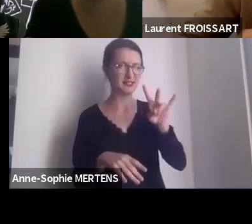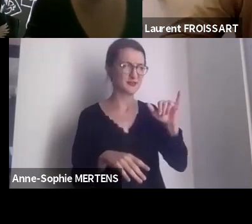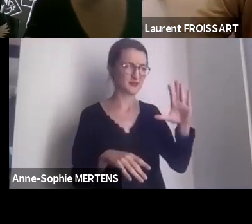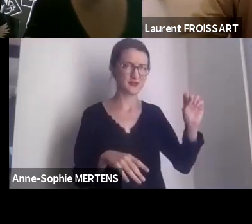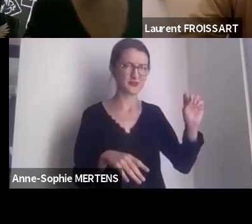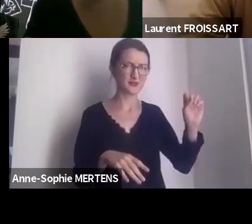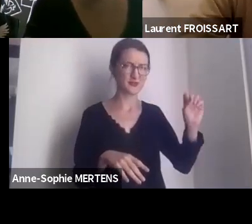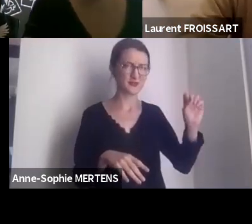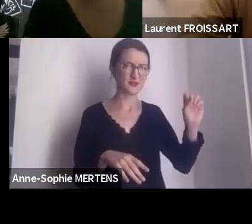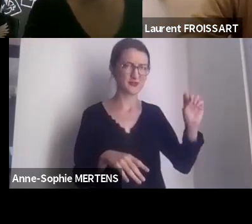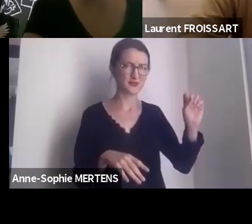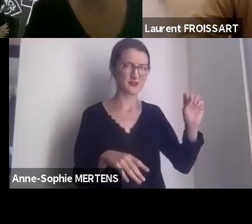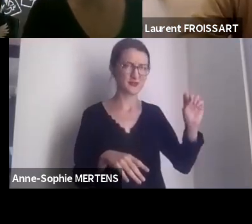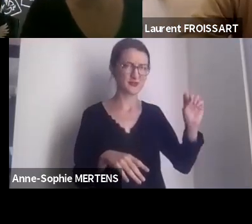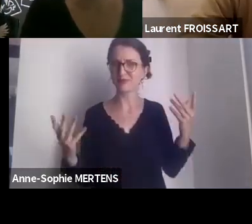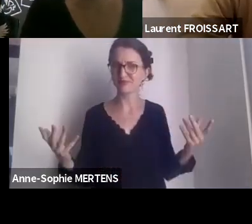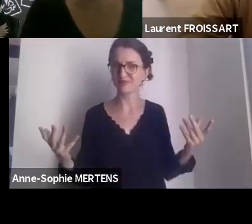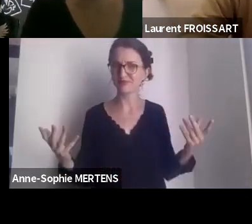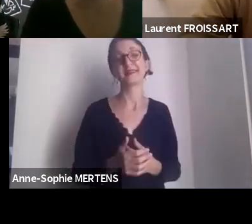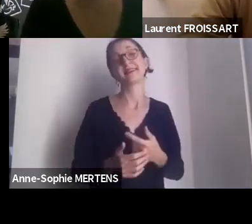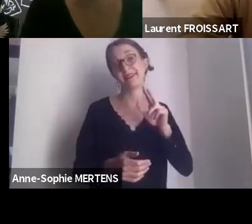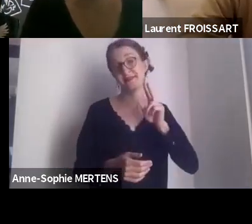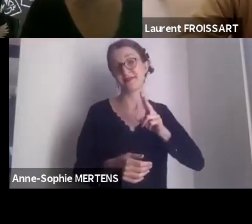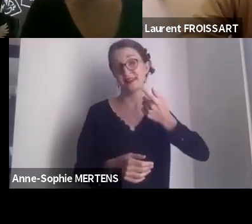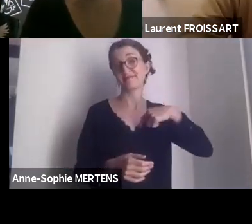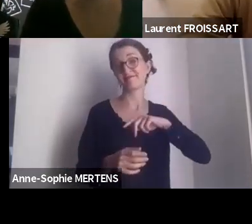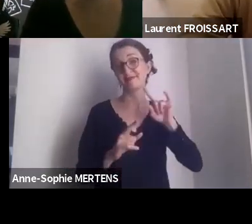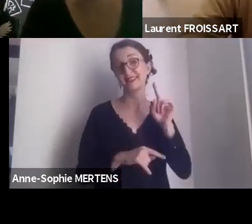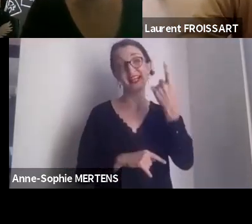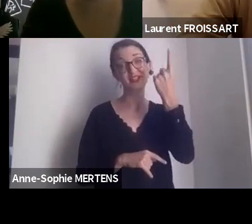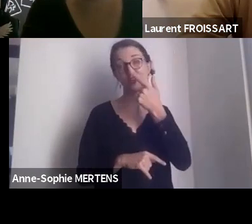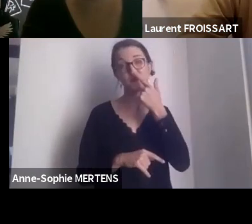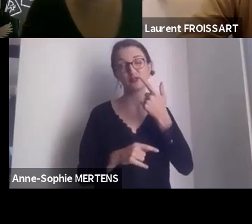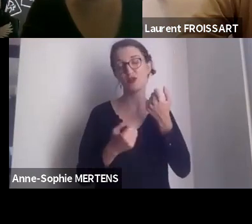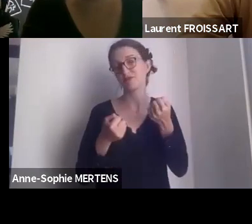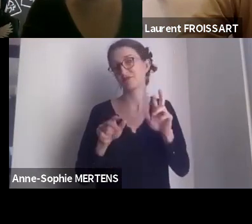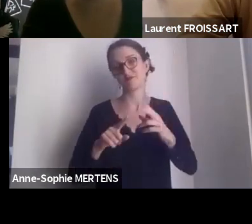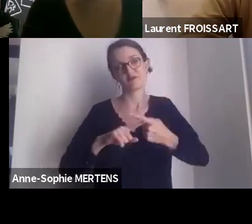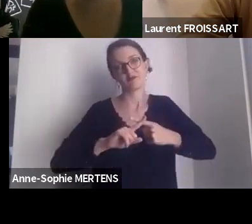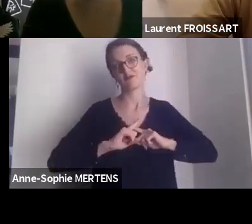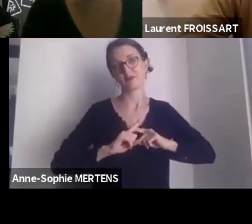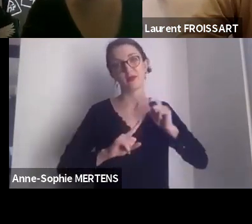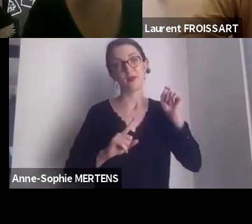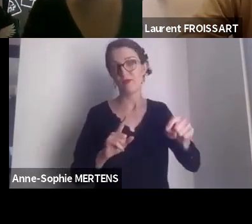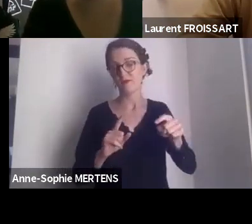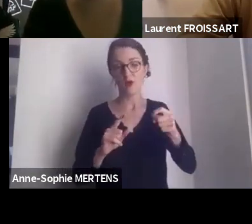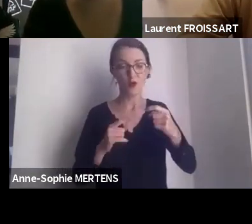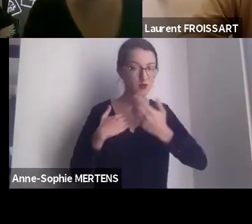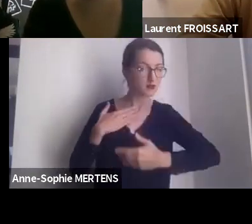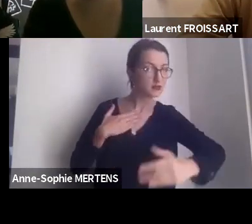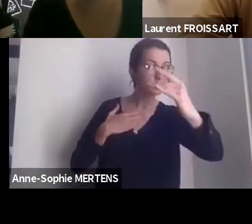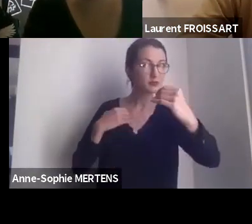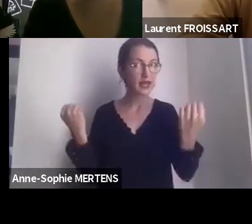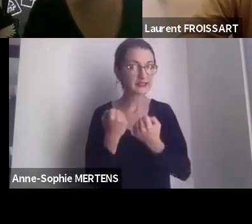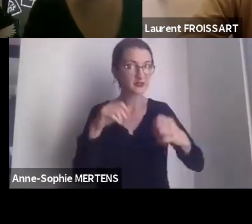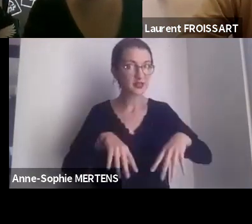on est convaincus, nous, chez H-Up, qu'aujourd'hui, pour redémarrer, ce qui est intéressant, c'est à la fois de prendre de la hauteur, de découvrir peut-être un